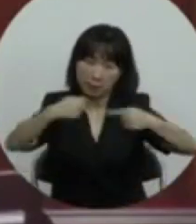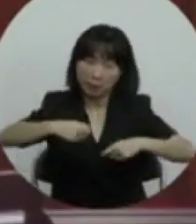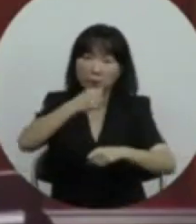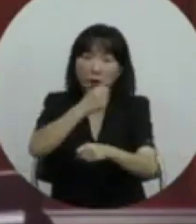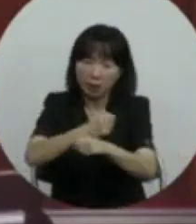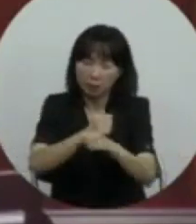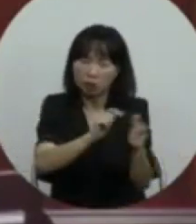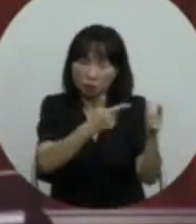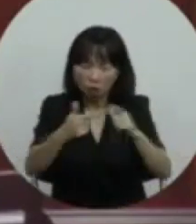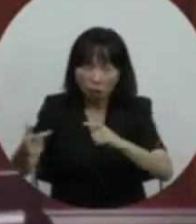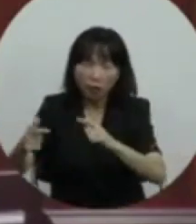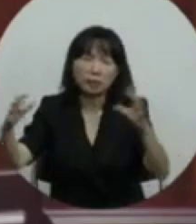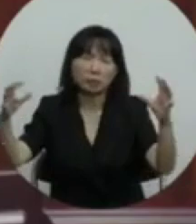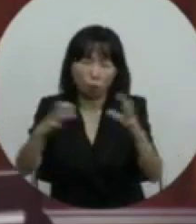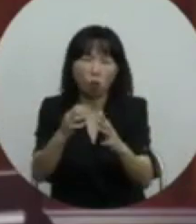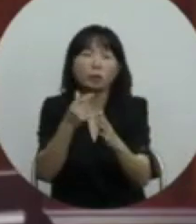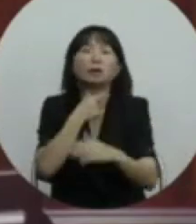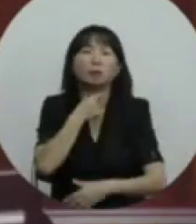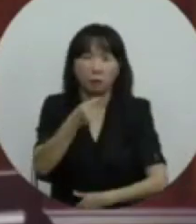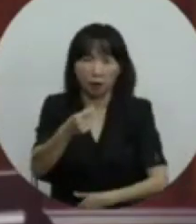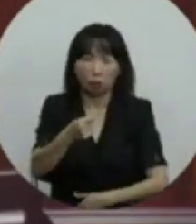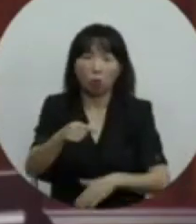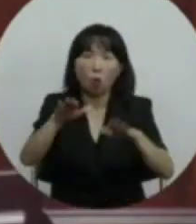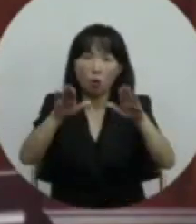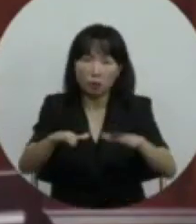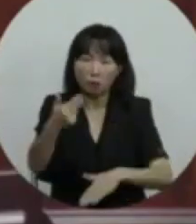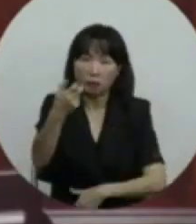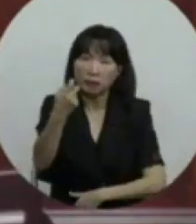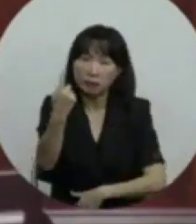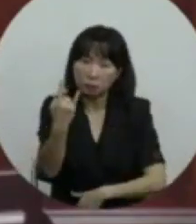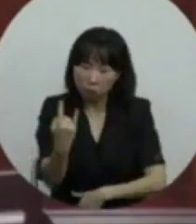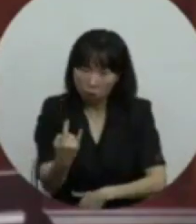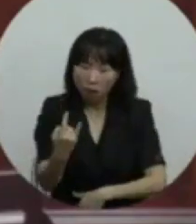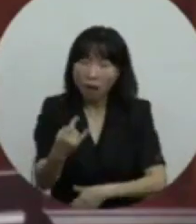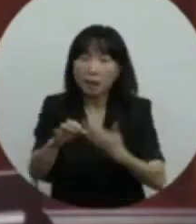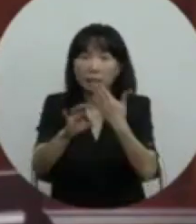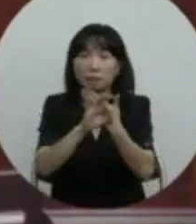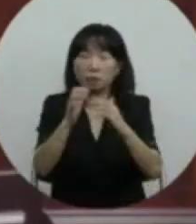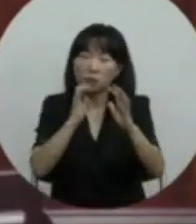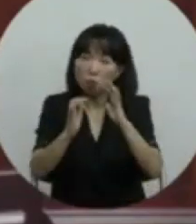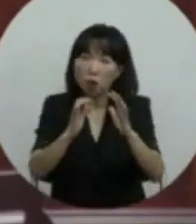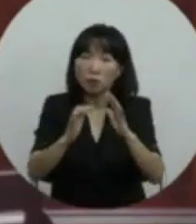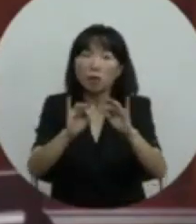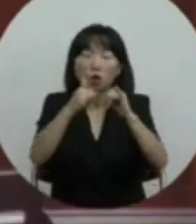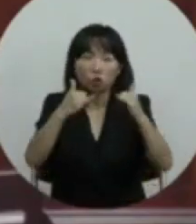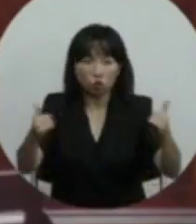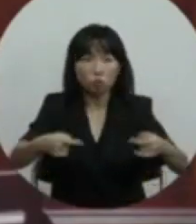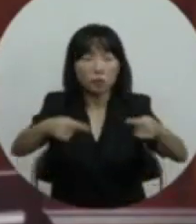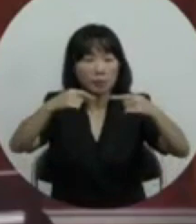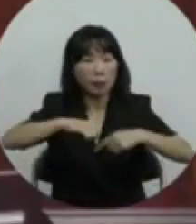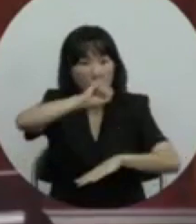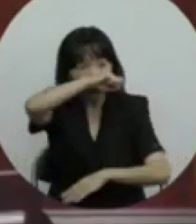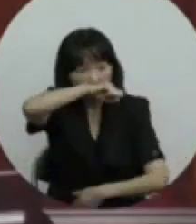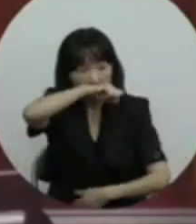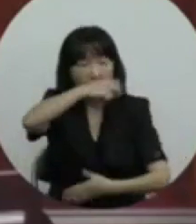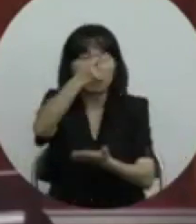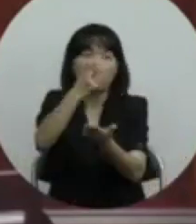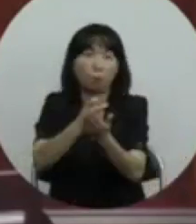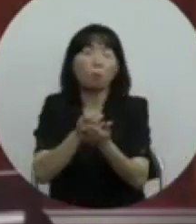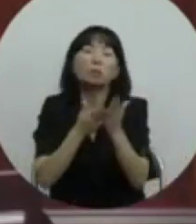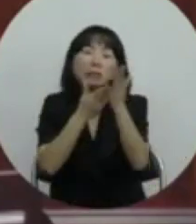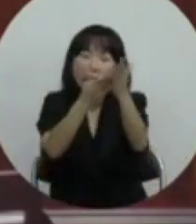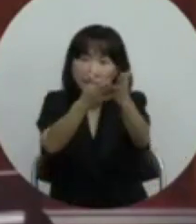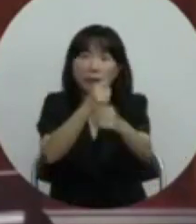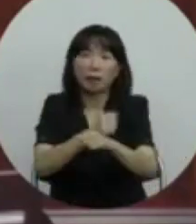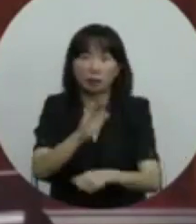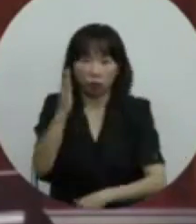다양한 의견들이 모이길 바라면서 이번 제70일의 임시회에 주민참여예산제 운영조례 일부 개정 조례안을 발의하게